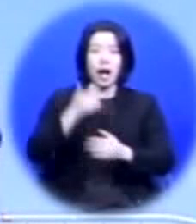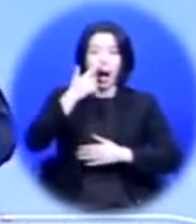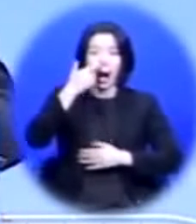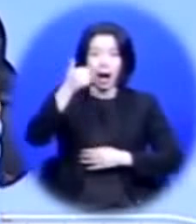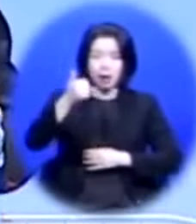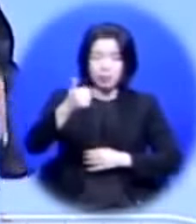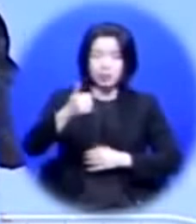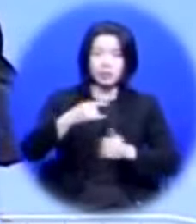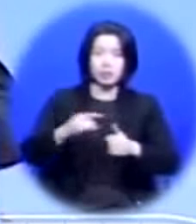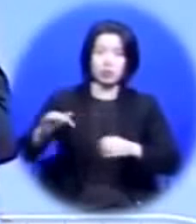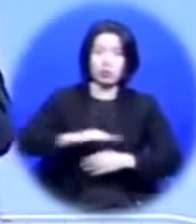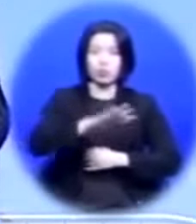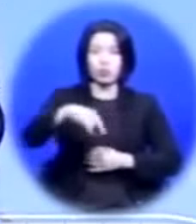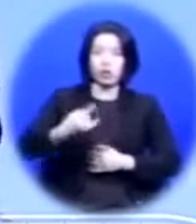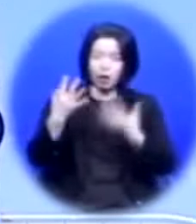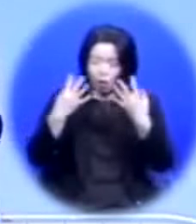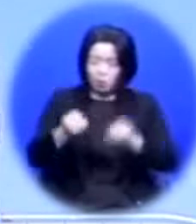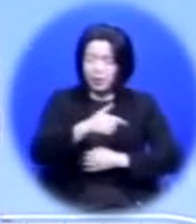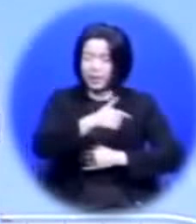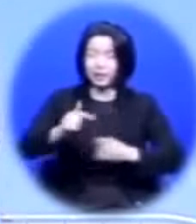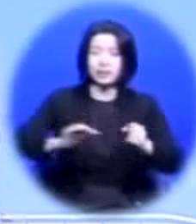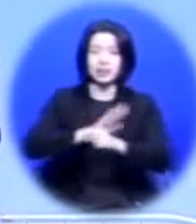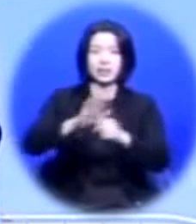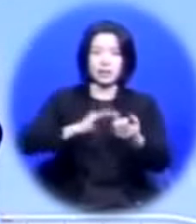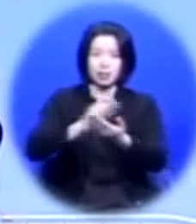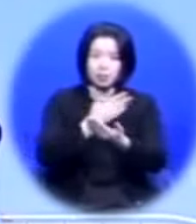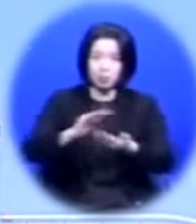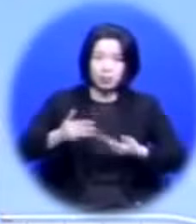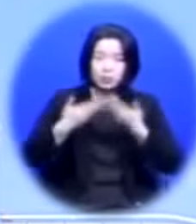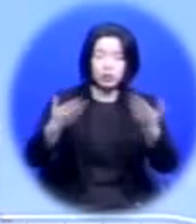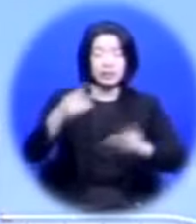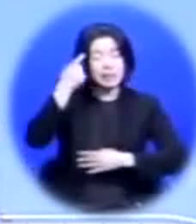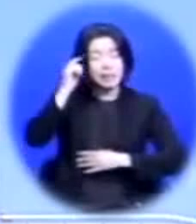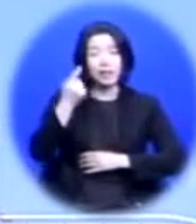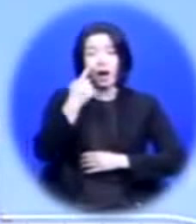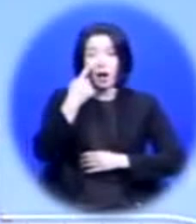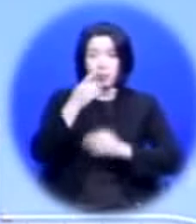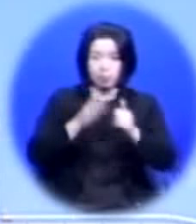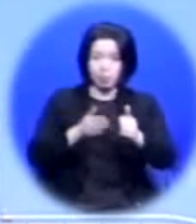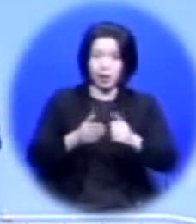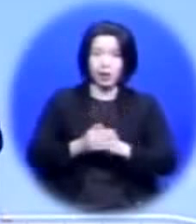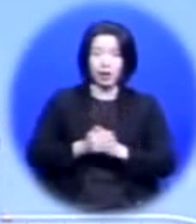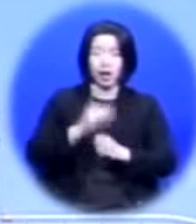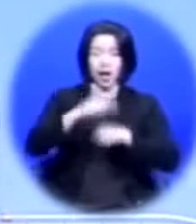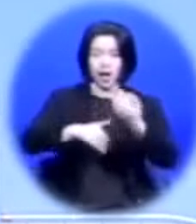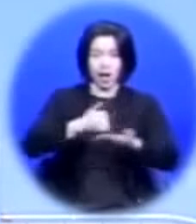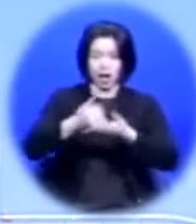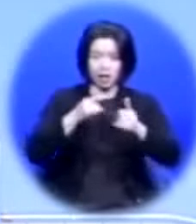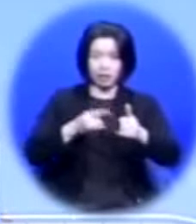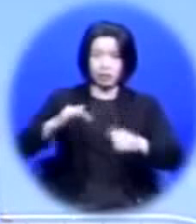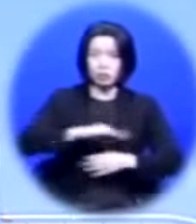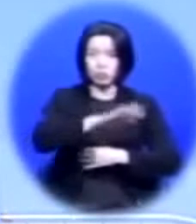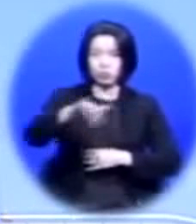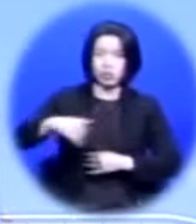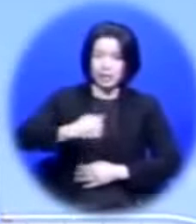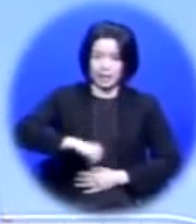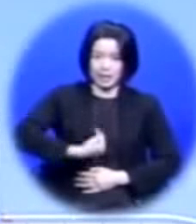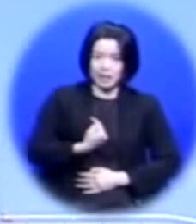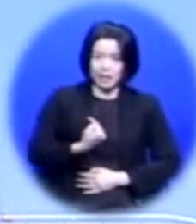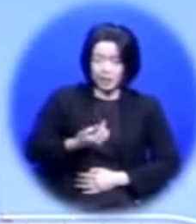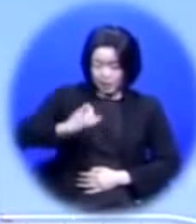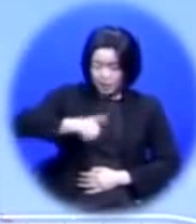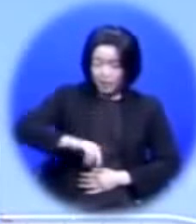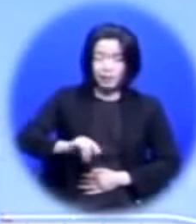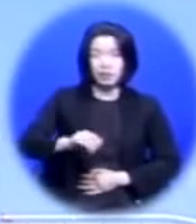아버지께서 우리에게 얼마나 큰 사랑을 베푸셨고 하나님께서 우리를 자기의 자녀라